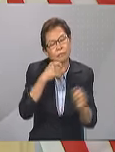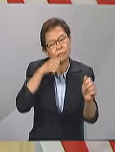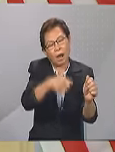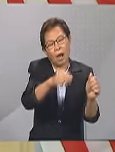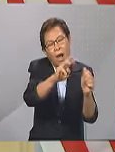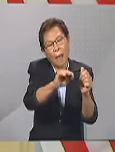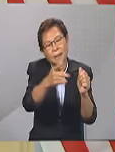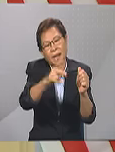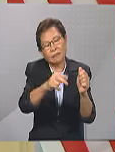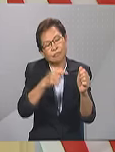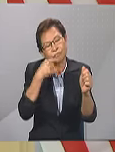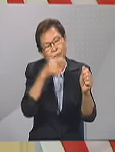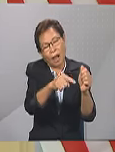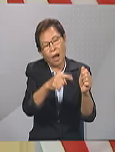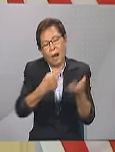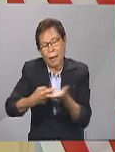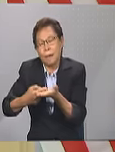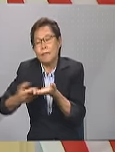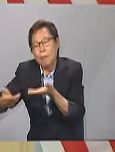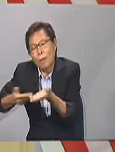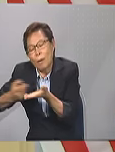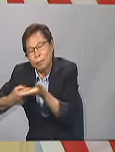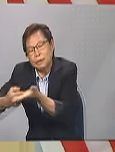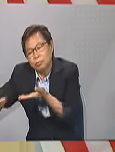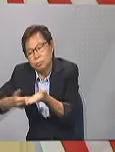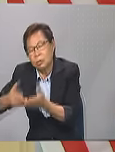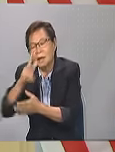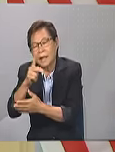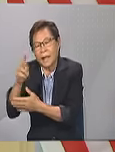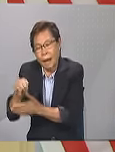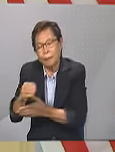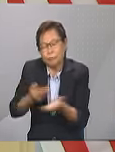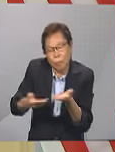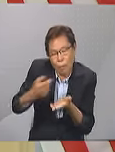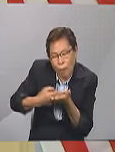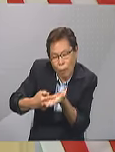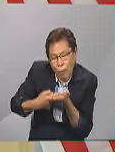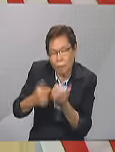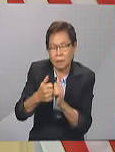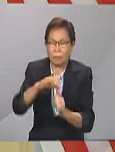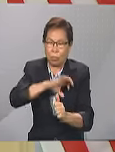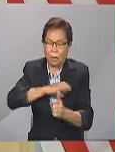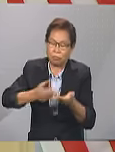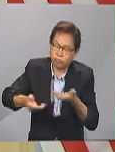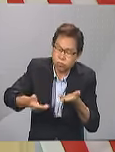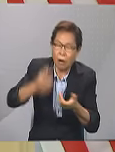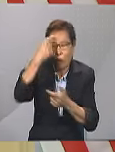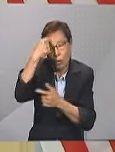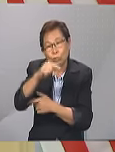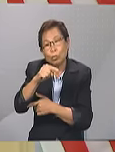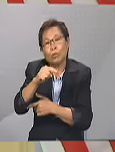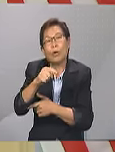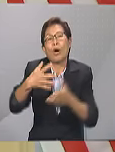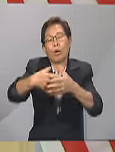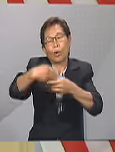untuk berbincang dengan mentransfer catatan berbincang dengan PH polis diraja Malaysia untuk mereka